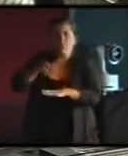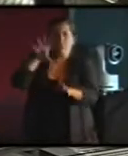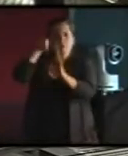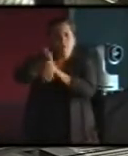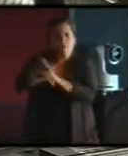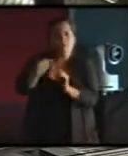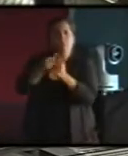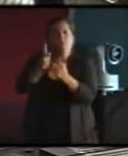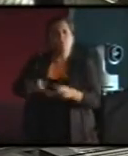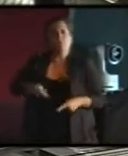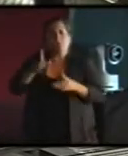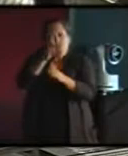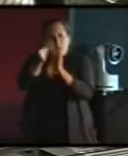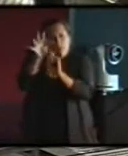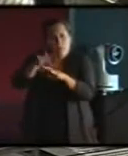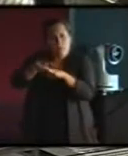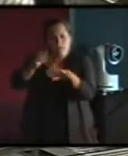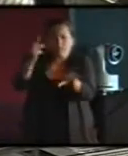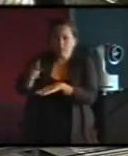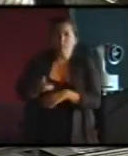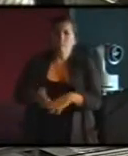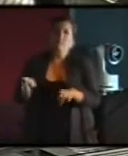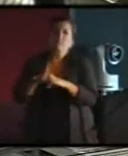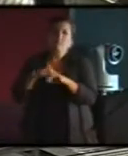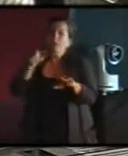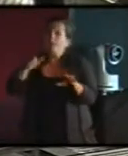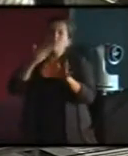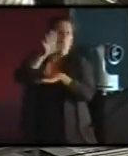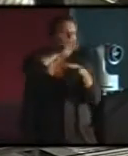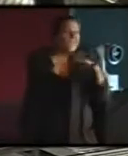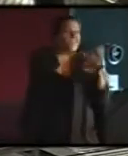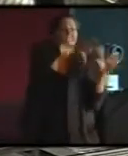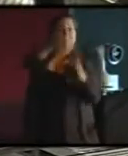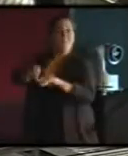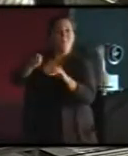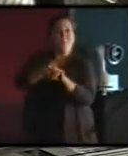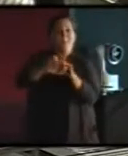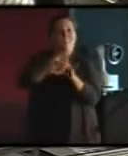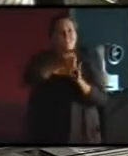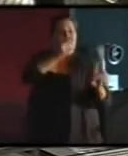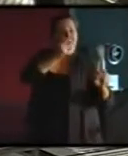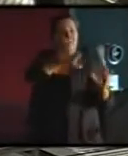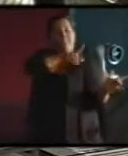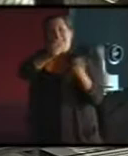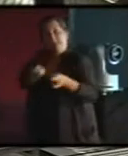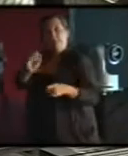la vie sociale des quartiers et peut-être même des gens d'ailleurs. Donc là aussi, il y a